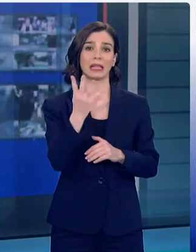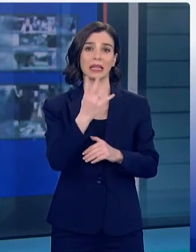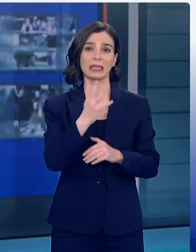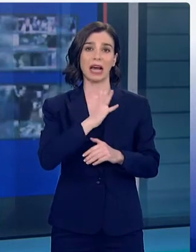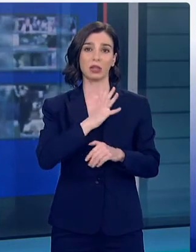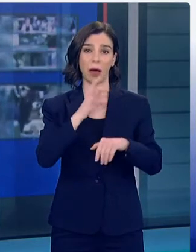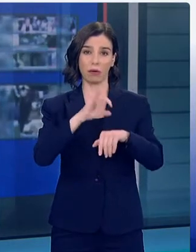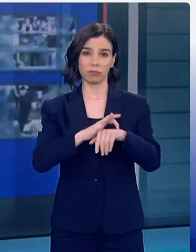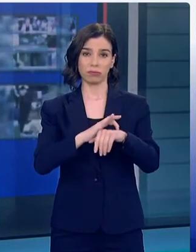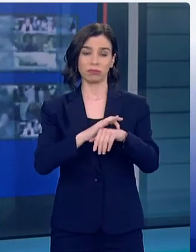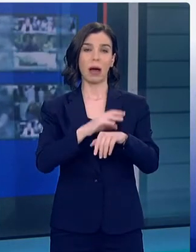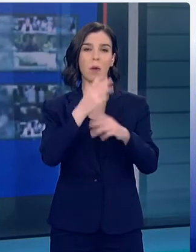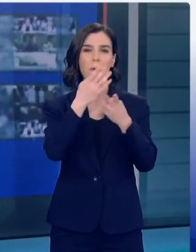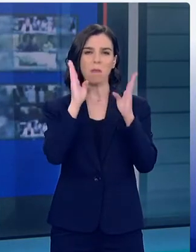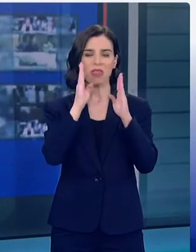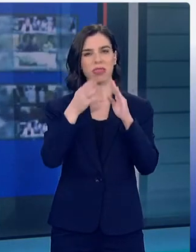έχουν εξέλθει από τους ΜΕΘ.